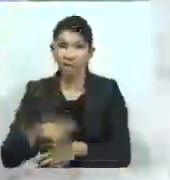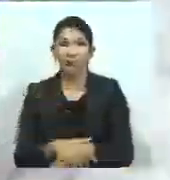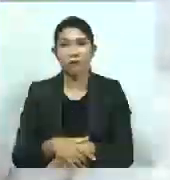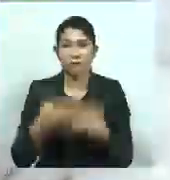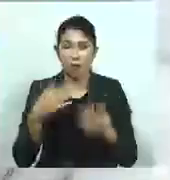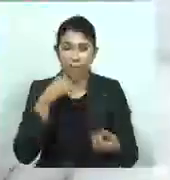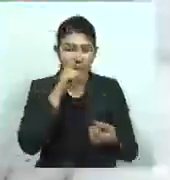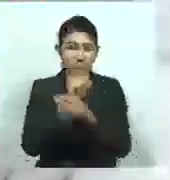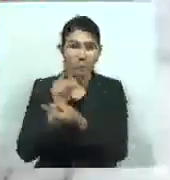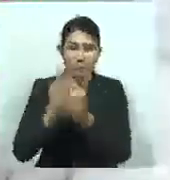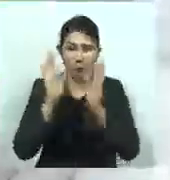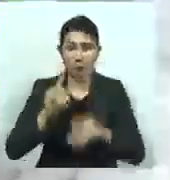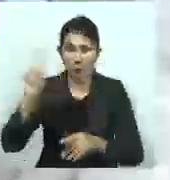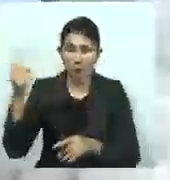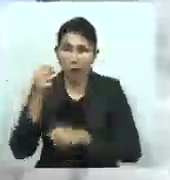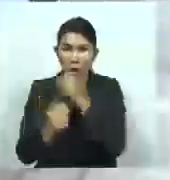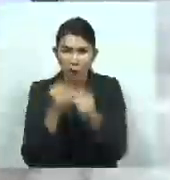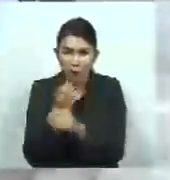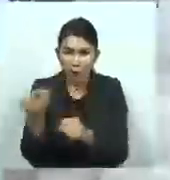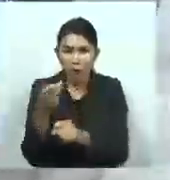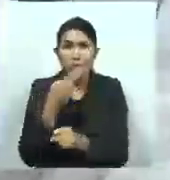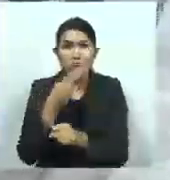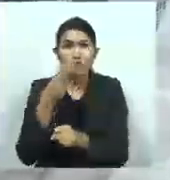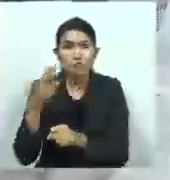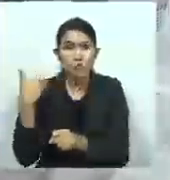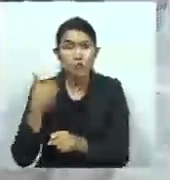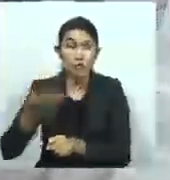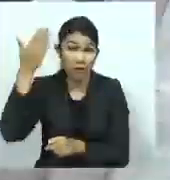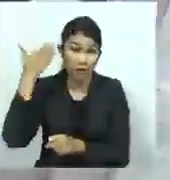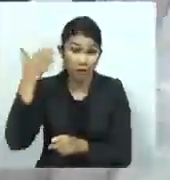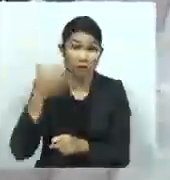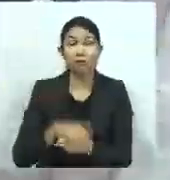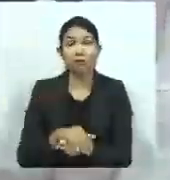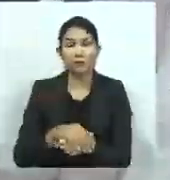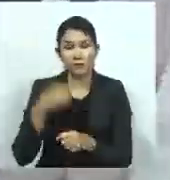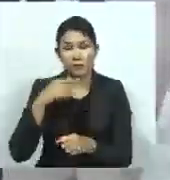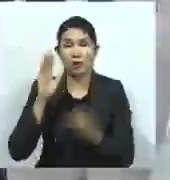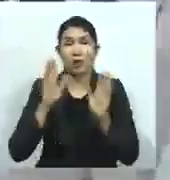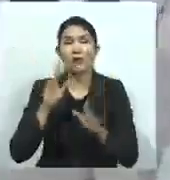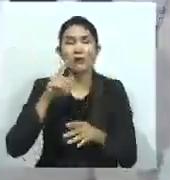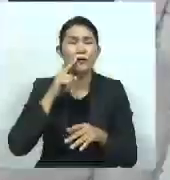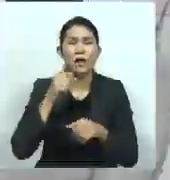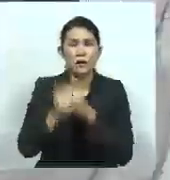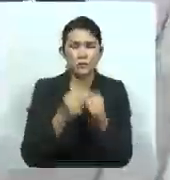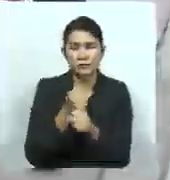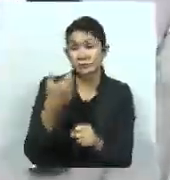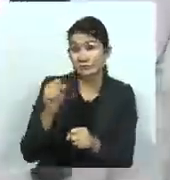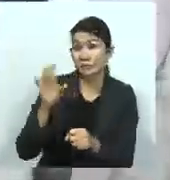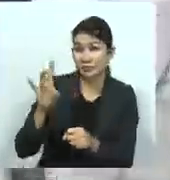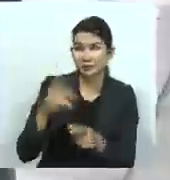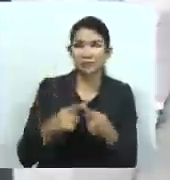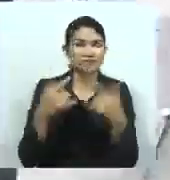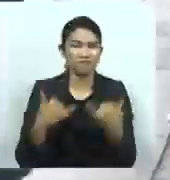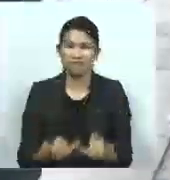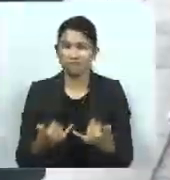ยังพบผู้สูบหน้าใหม่ที่มีอายุลดลงอีกด้วยจากเดิมเนี่ยนะฮะจะเป็นนักสูบหน้าใหม่อายุในช่วงอายุ17ปีแต่ปั